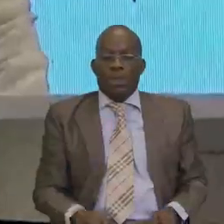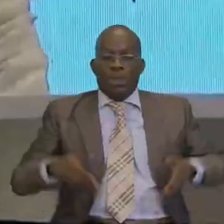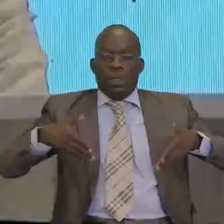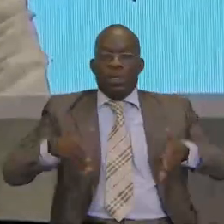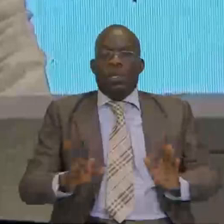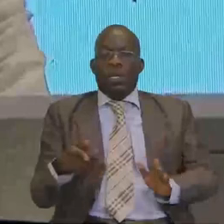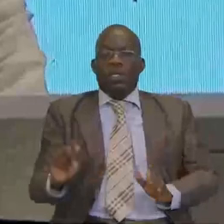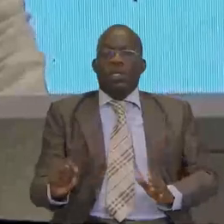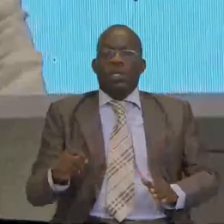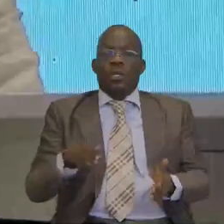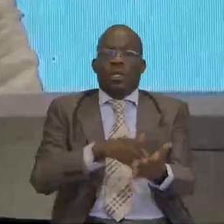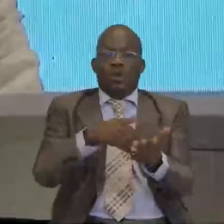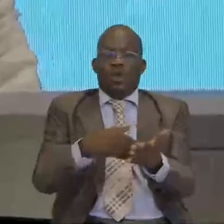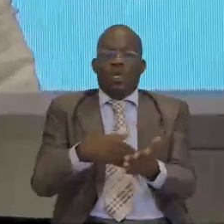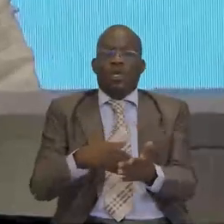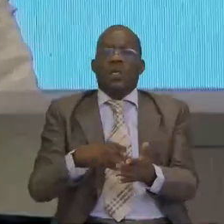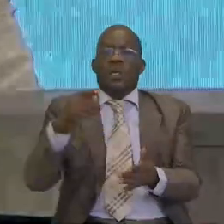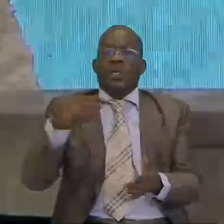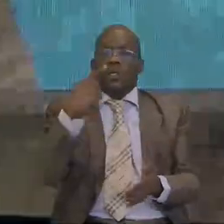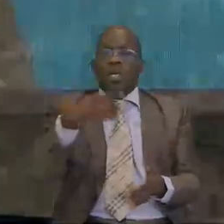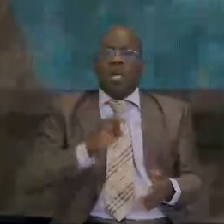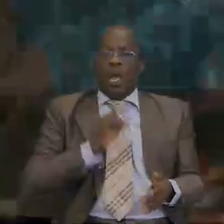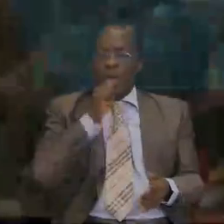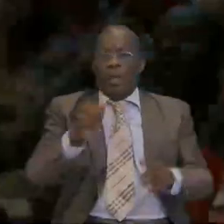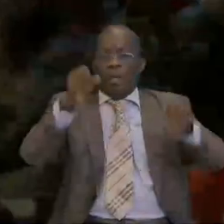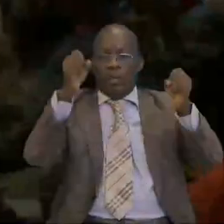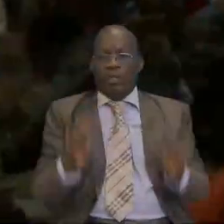Que le faible dise, je suis fort.